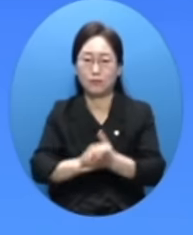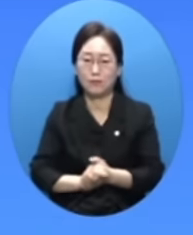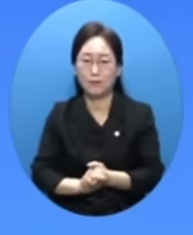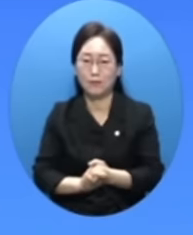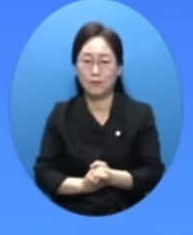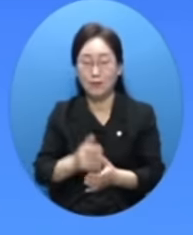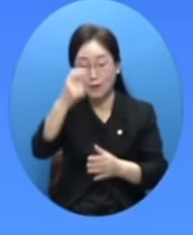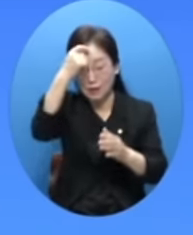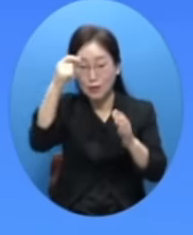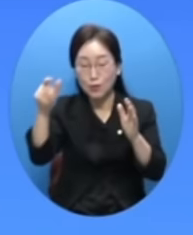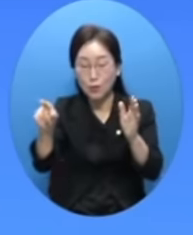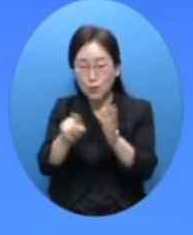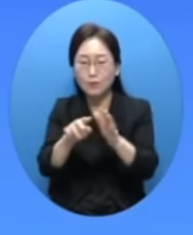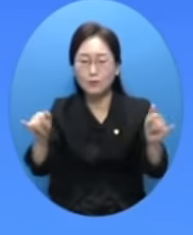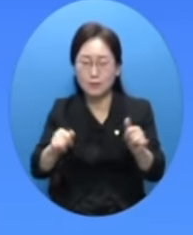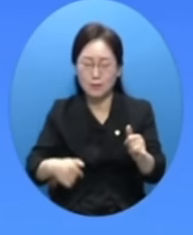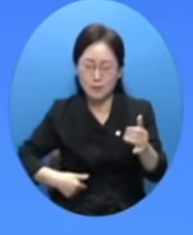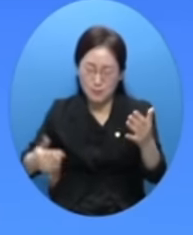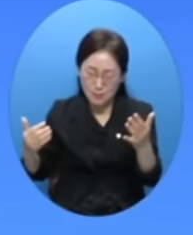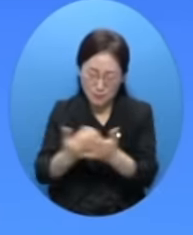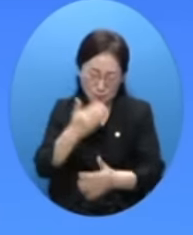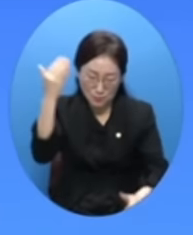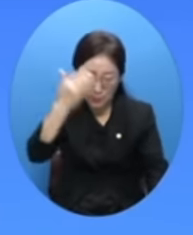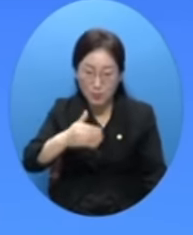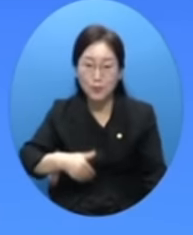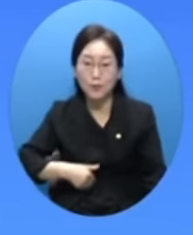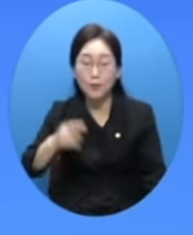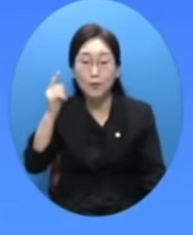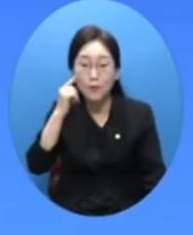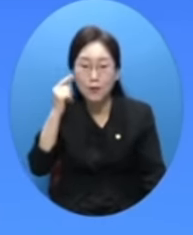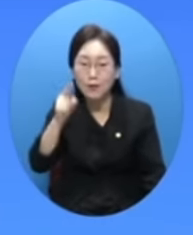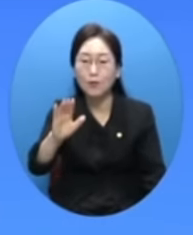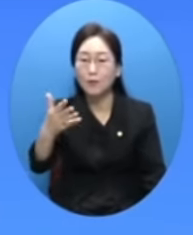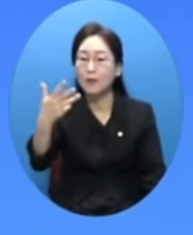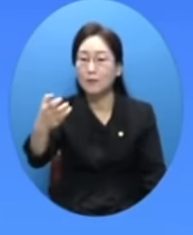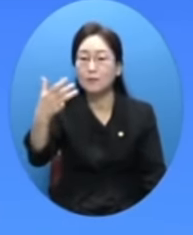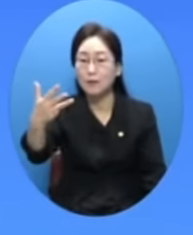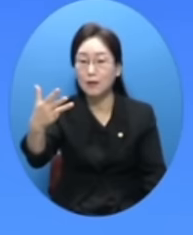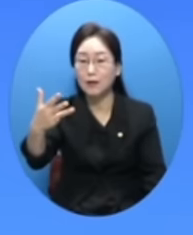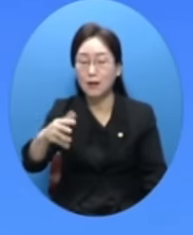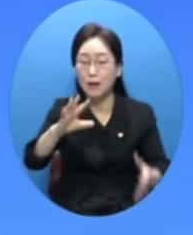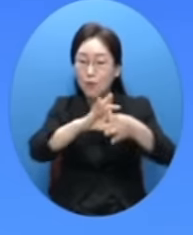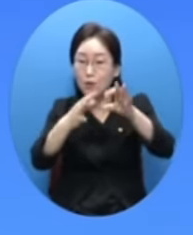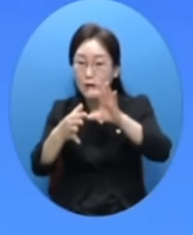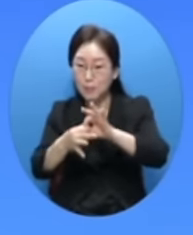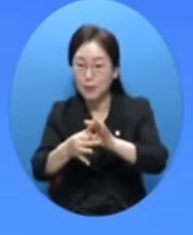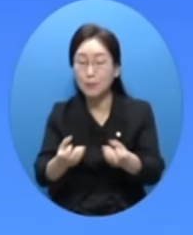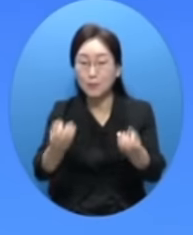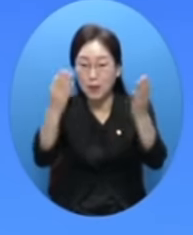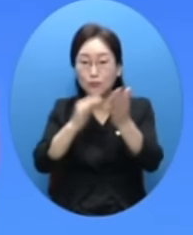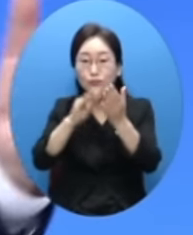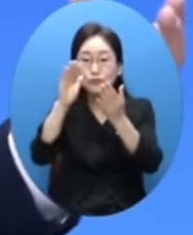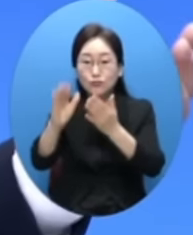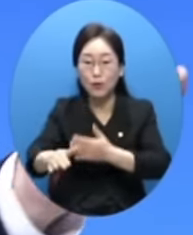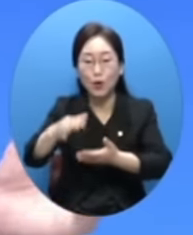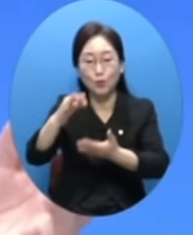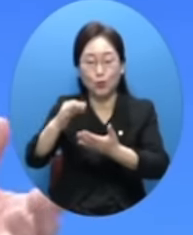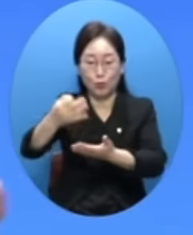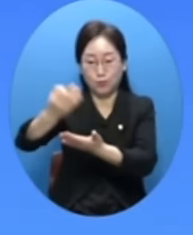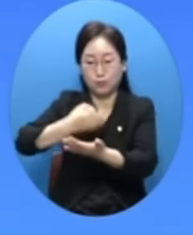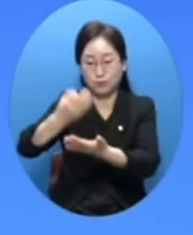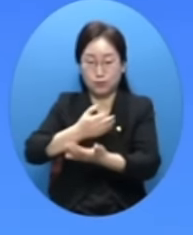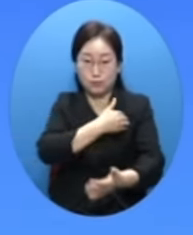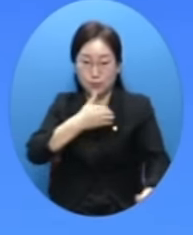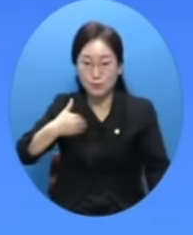우리 기독교인들이 철저히 회개해야 되는 것은 우리가 1988년 88 올림픽으로 하고 난 다음 물질의 풍요로움